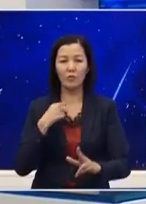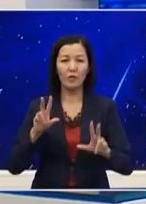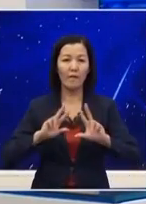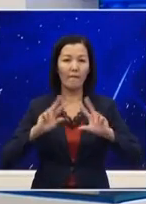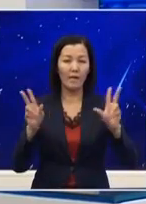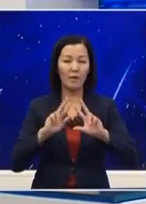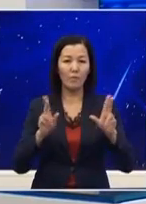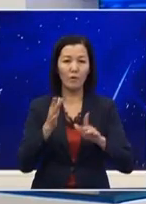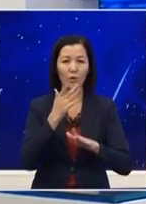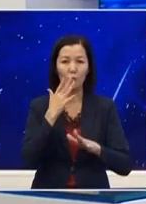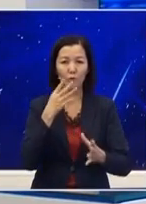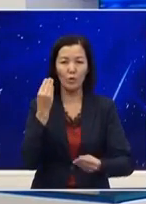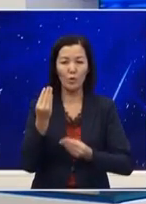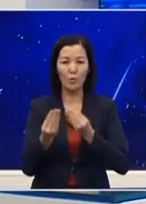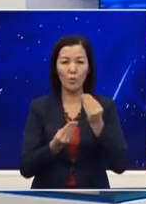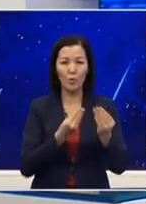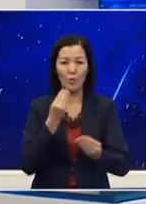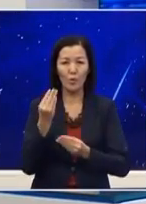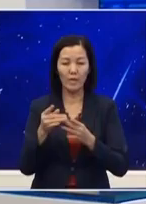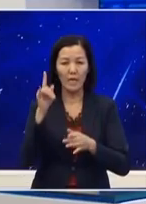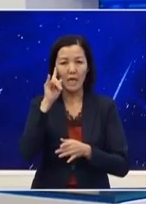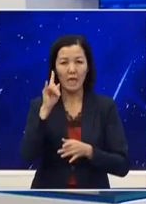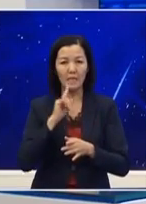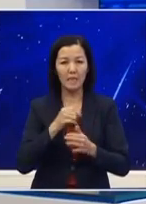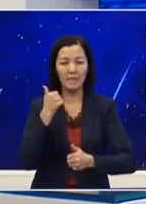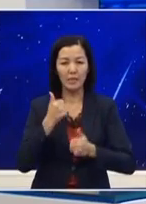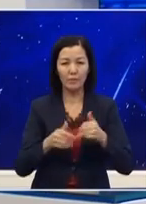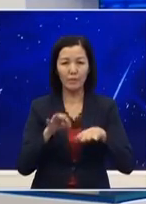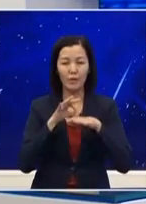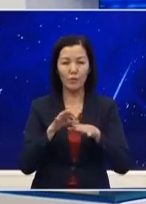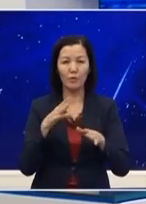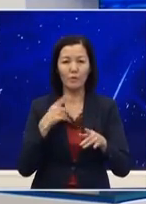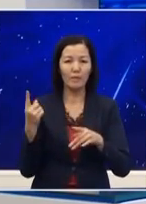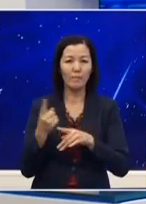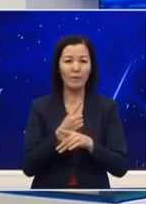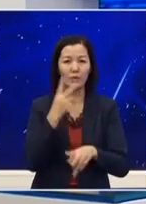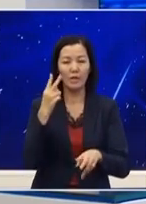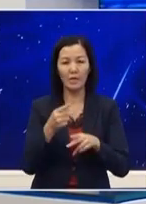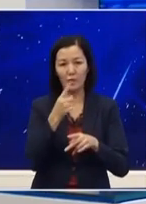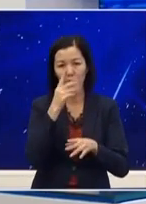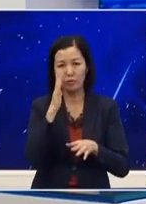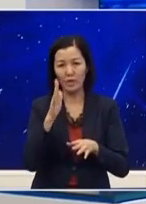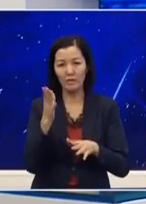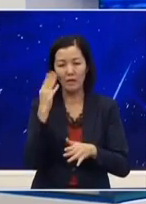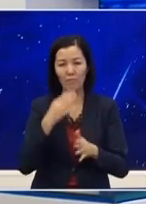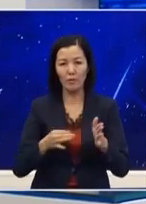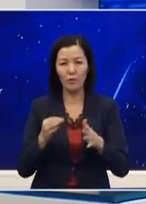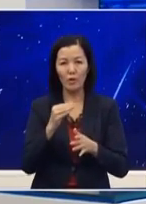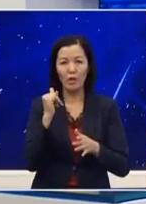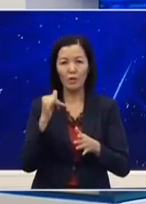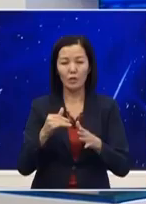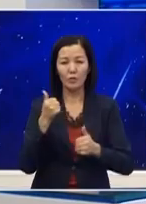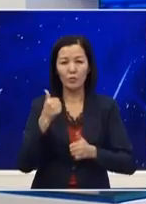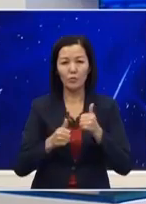Талдықорғанда волейболдан ұлттық лигадағы әйелдер арасында Қазақстан чемпионаты өтіп жатыр. Бірінші тур аяқталуға жақын. Алматы облысының